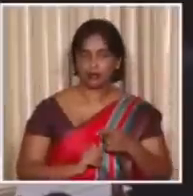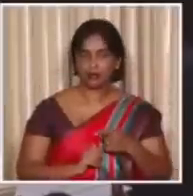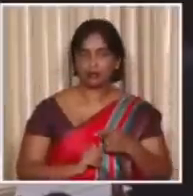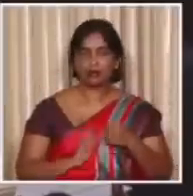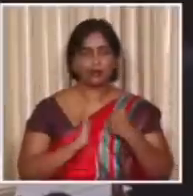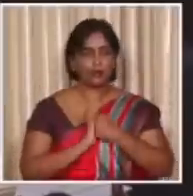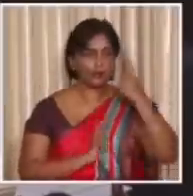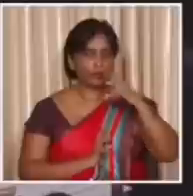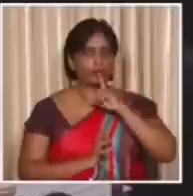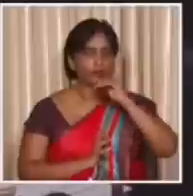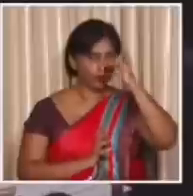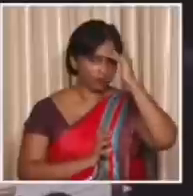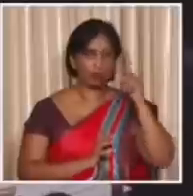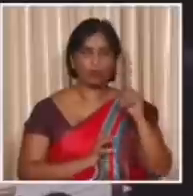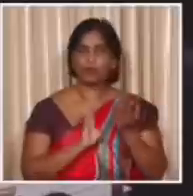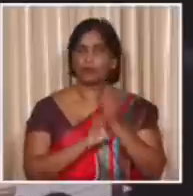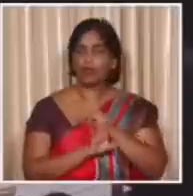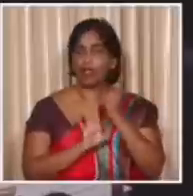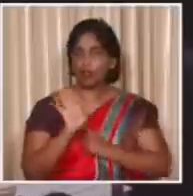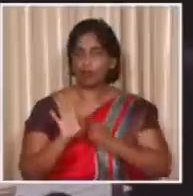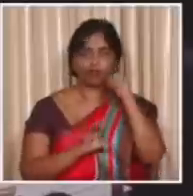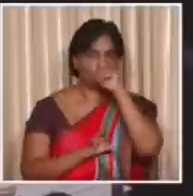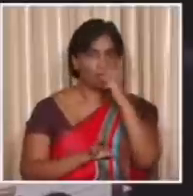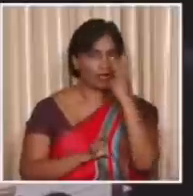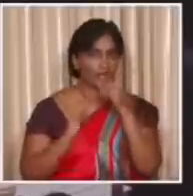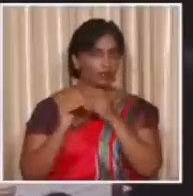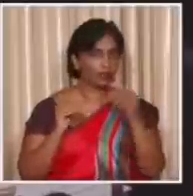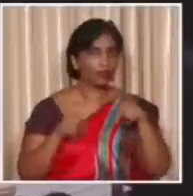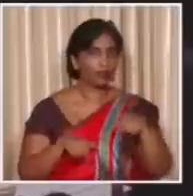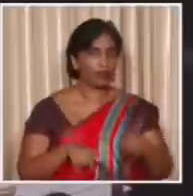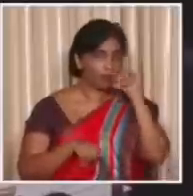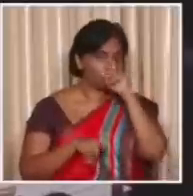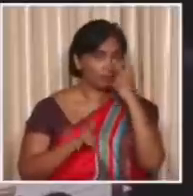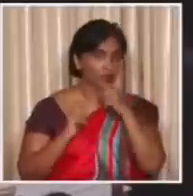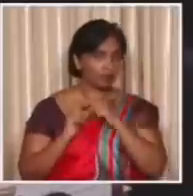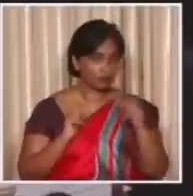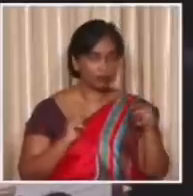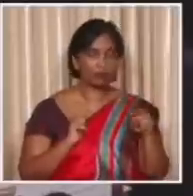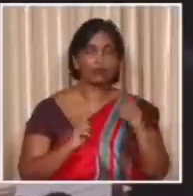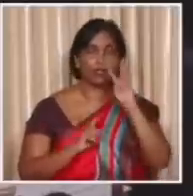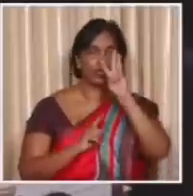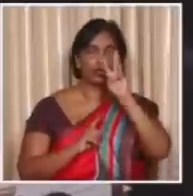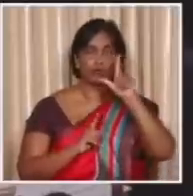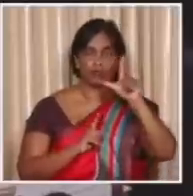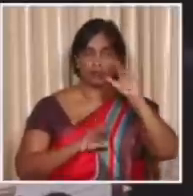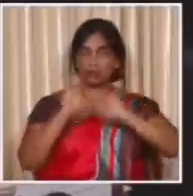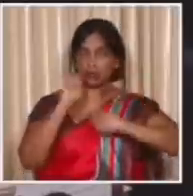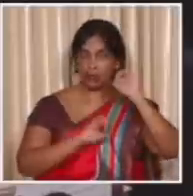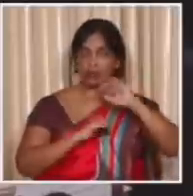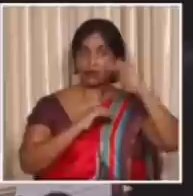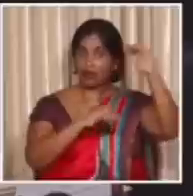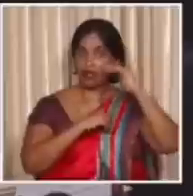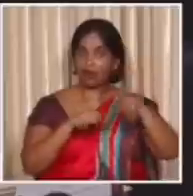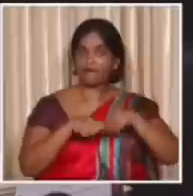ගරු නියෝජ්‍ය කතානායකතුමනි පහුගිය අවුරුද්දේ මාස 2 හා සංසන්දනය කරනකොට මේ අවුරුද්දේ මාස 2 37%කින් අපේ ආනයන වියදම් අඩු වෙලා